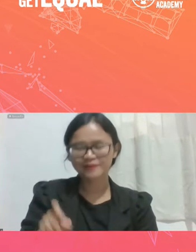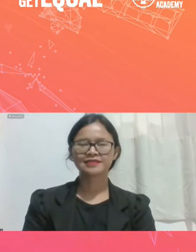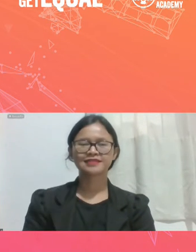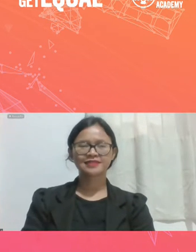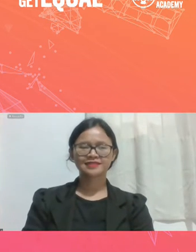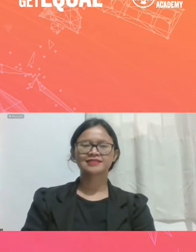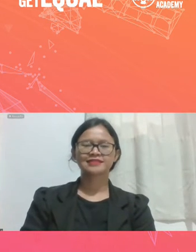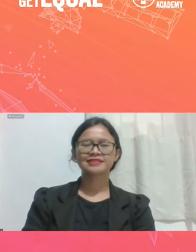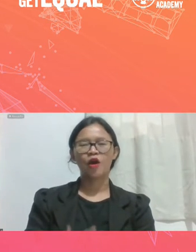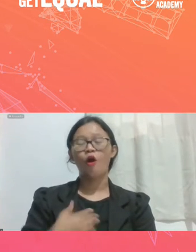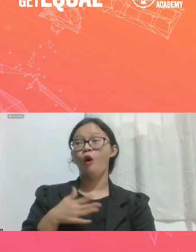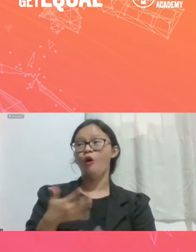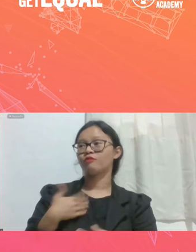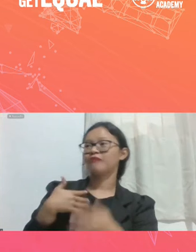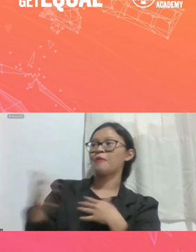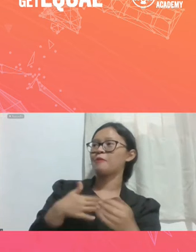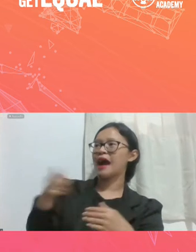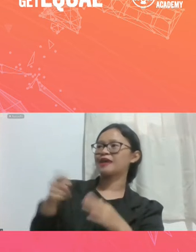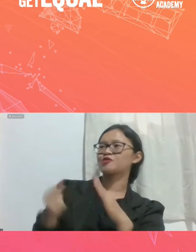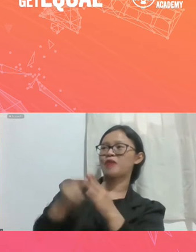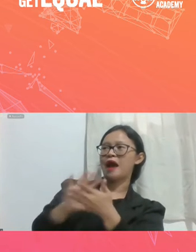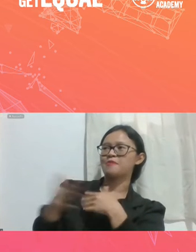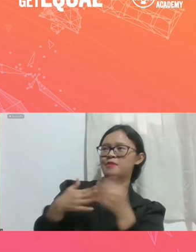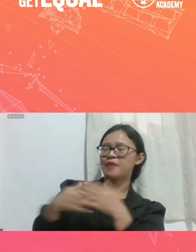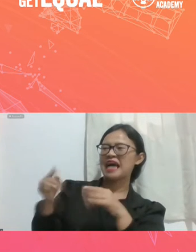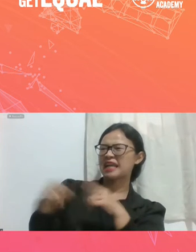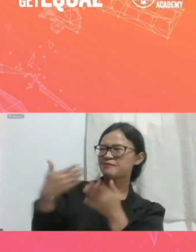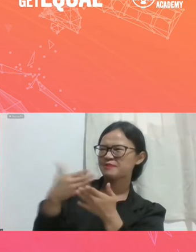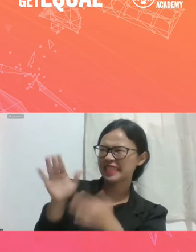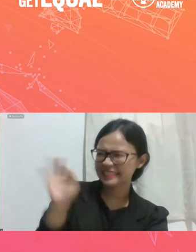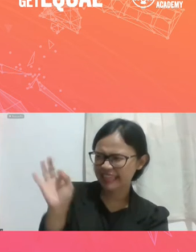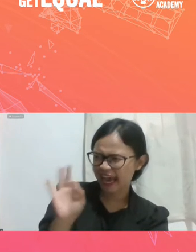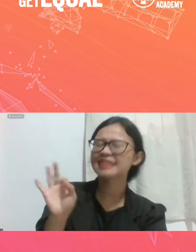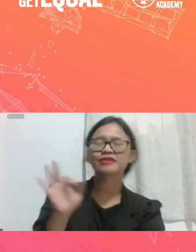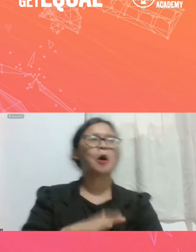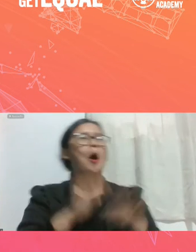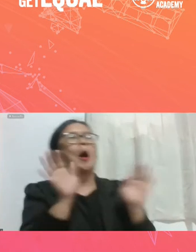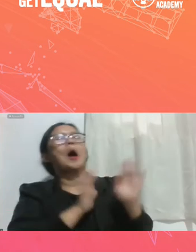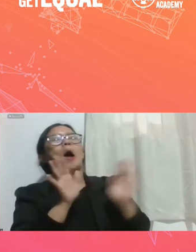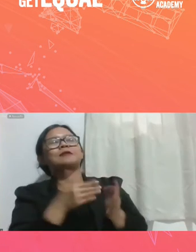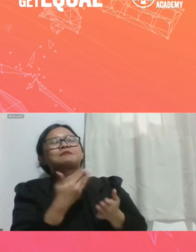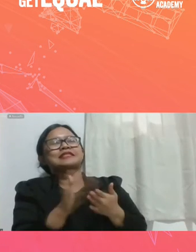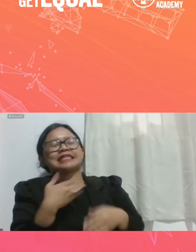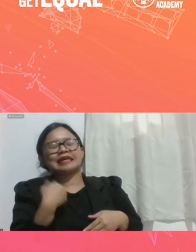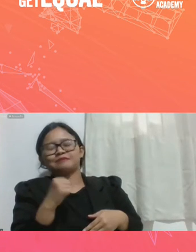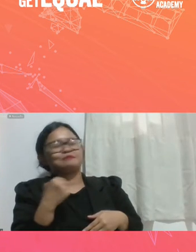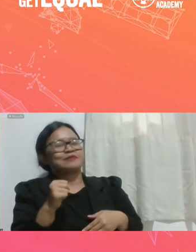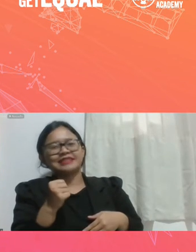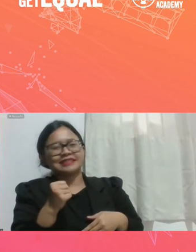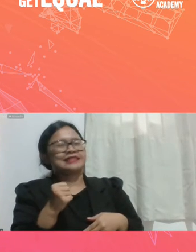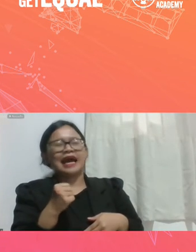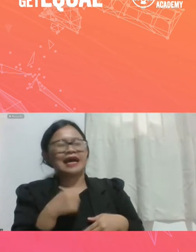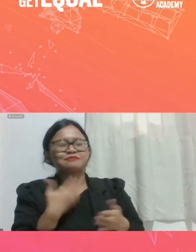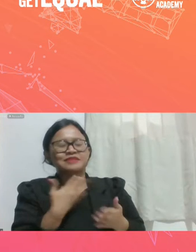baik. PHK, bukan PHK ya. Bukan, dirumahkan. Nggak bisa di PHK, Mas. Bisa di PAW,